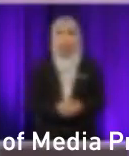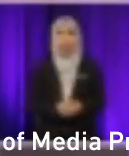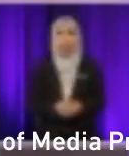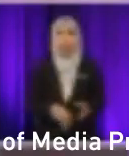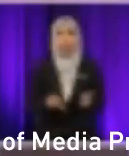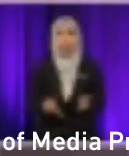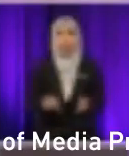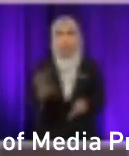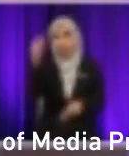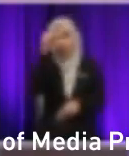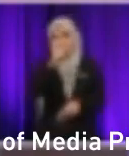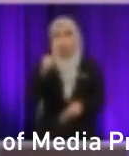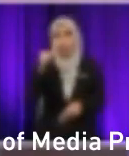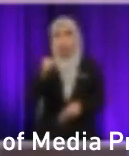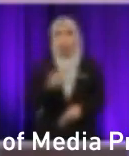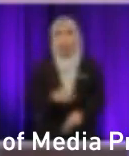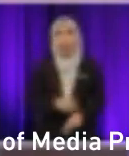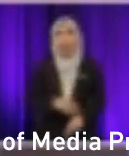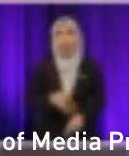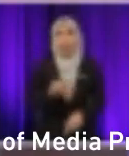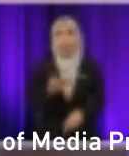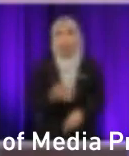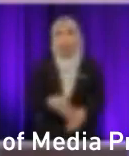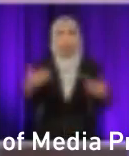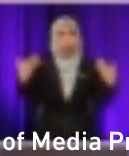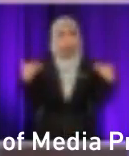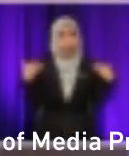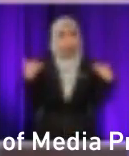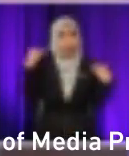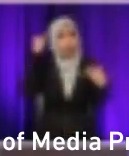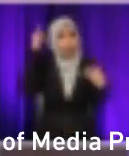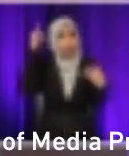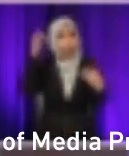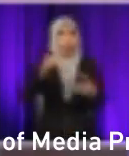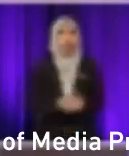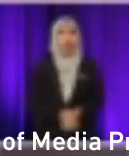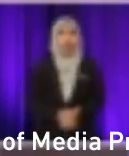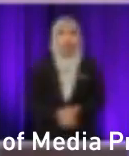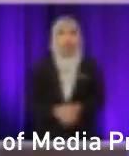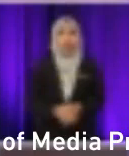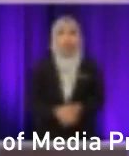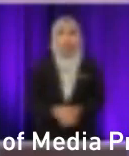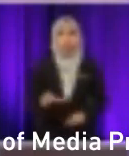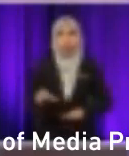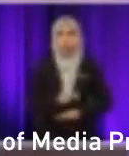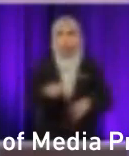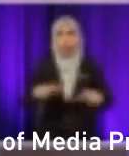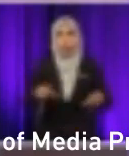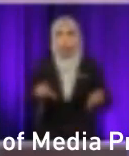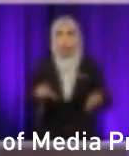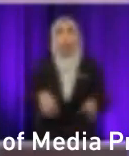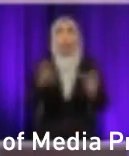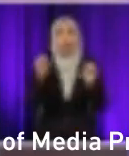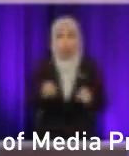Aiman ada idea tu untuk menggunakan kaedah tu, so Aiman nyatakan saja. Okay. Sebab dia berkaitan dengan